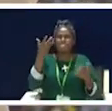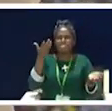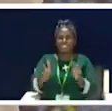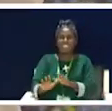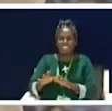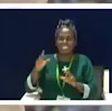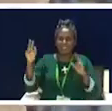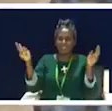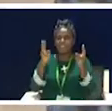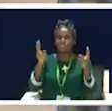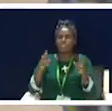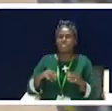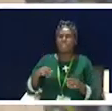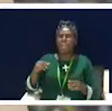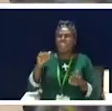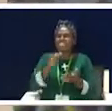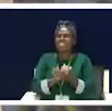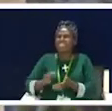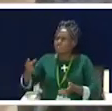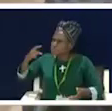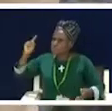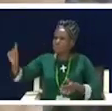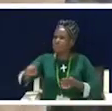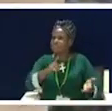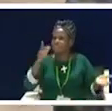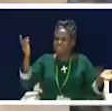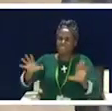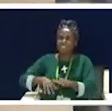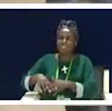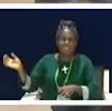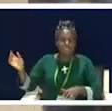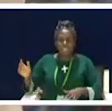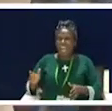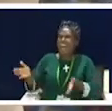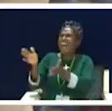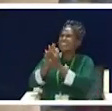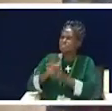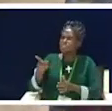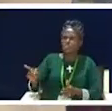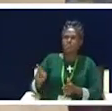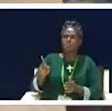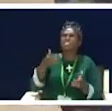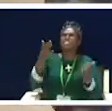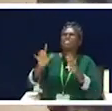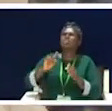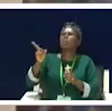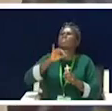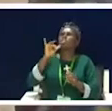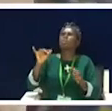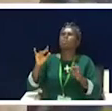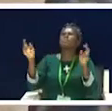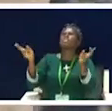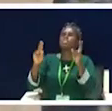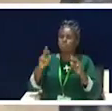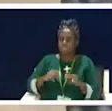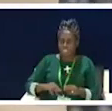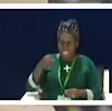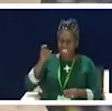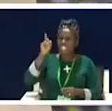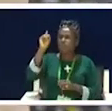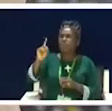Obe lowo iku gbe iku ro riada. Isa oku isegun riada. Aterere kari aye. Adagba ma